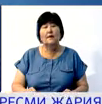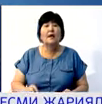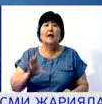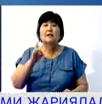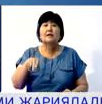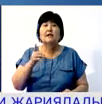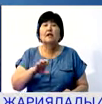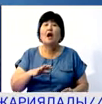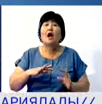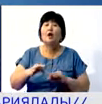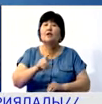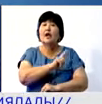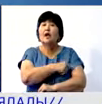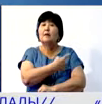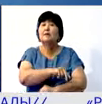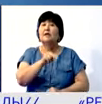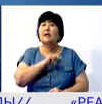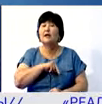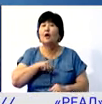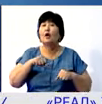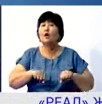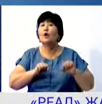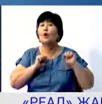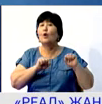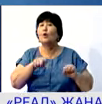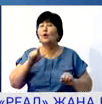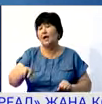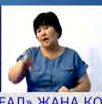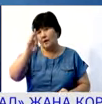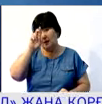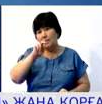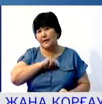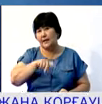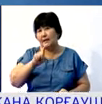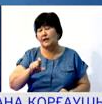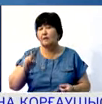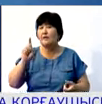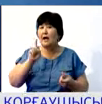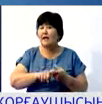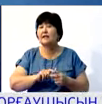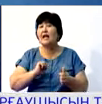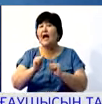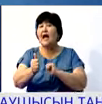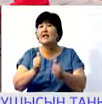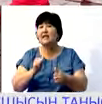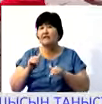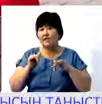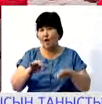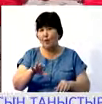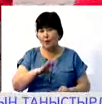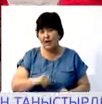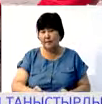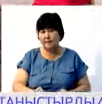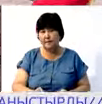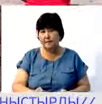Сырдария ауданында медицина қызметкерлері, құқық қорғаушылар мен мемлекеттік қызметшілер арасында эстафета болды.